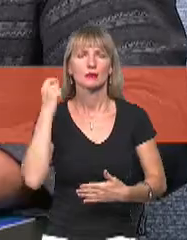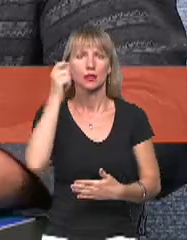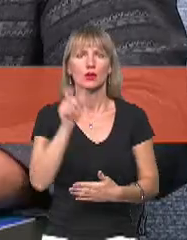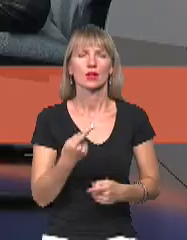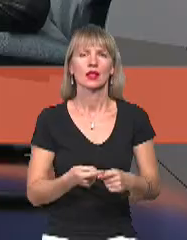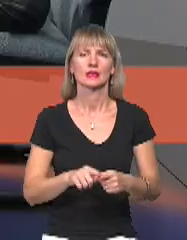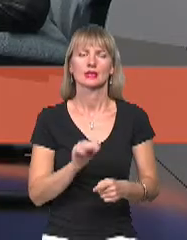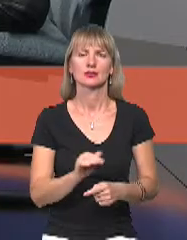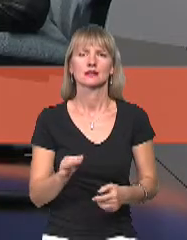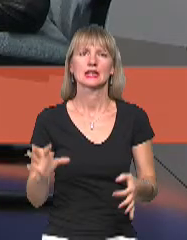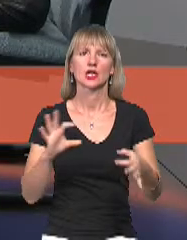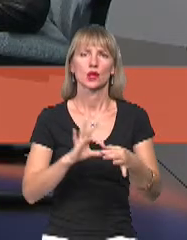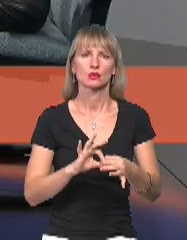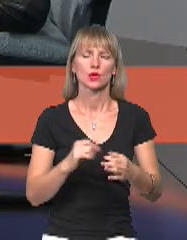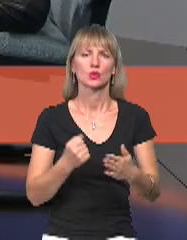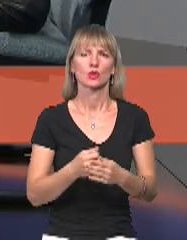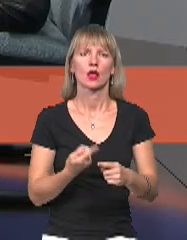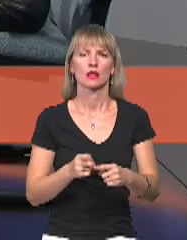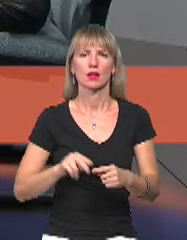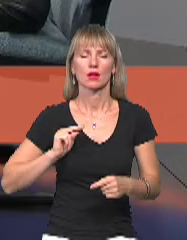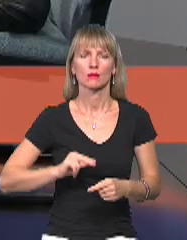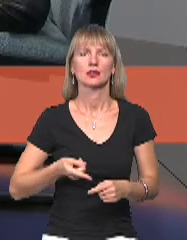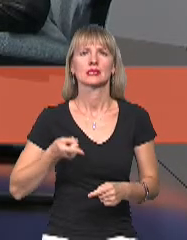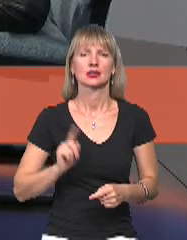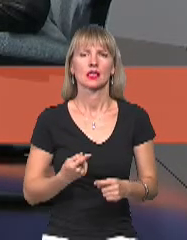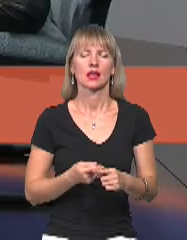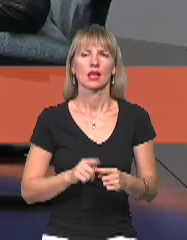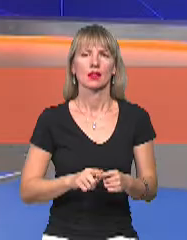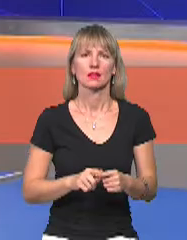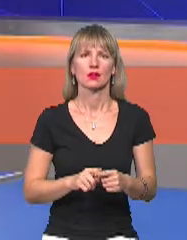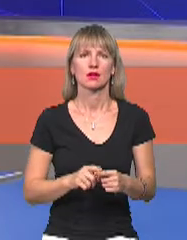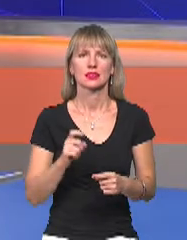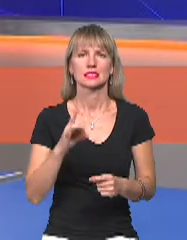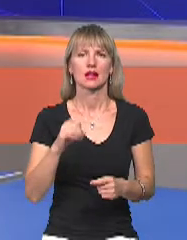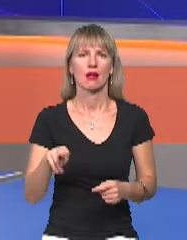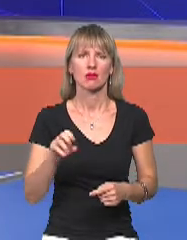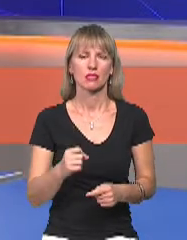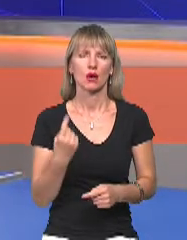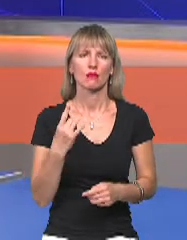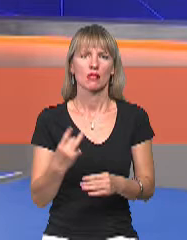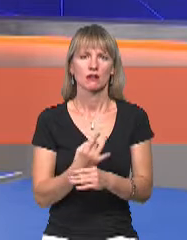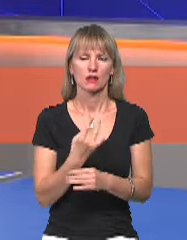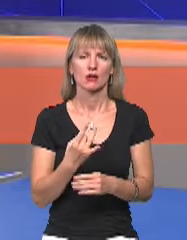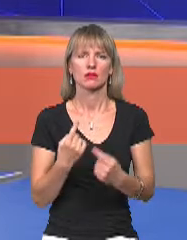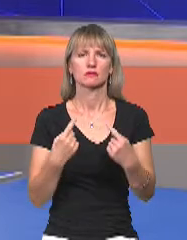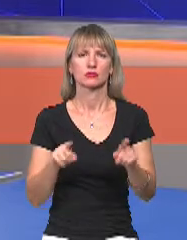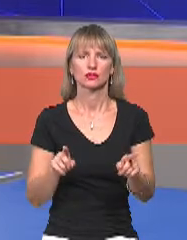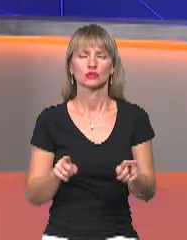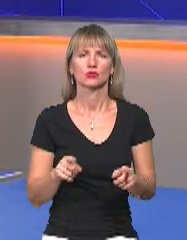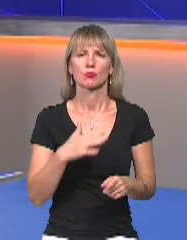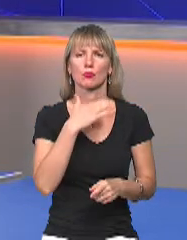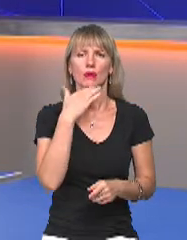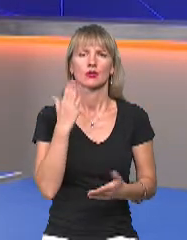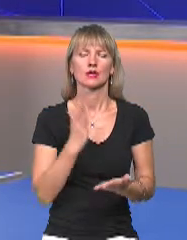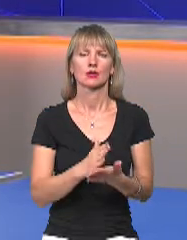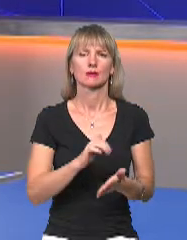Ці діти залучаються до цієї роботи, тому що, ну, дійсно, це зрада один раз, інший. Багато є